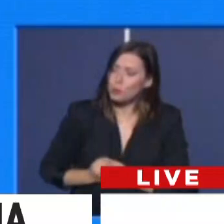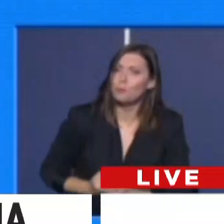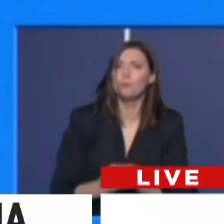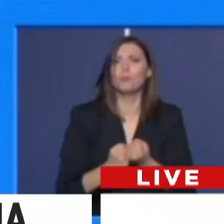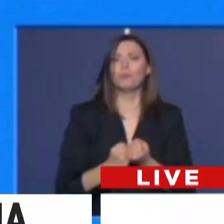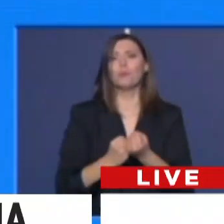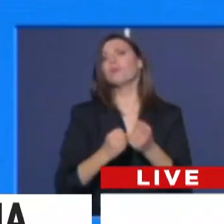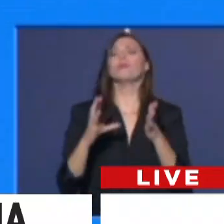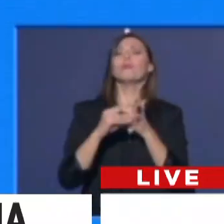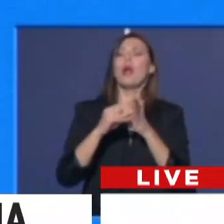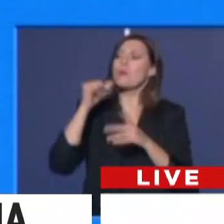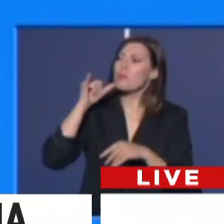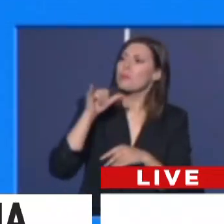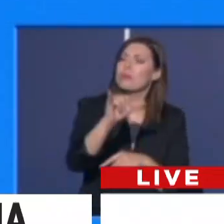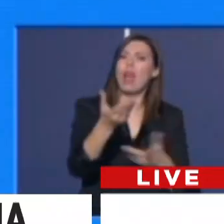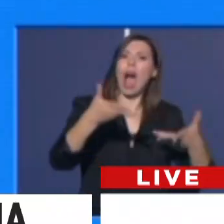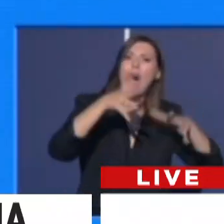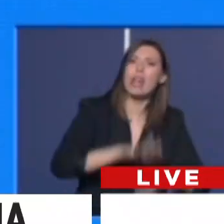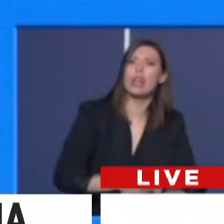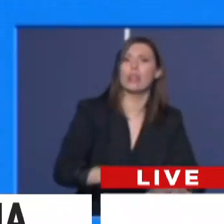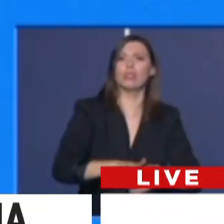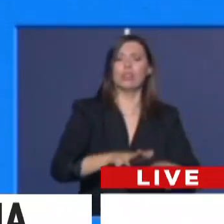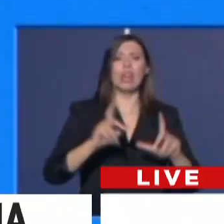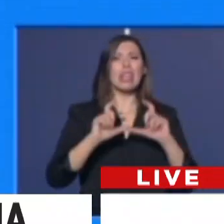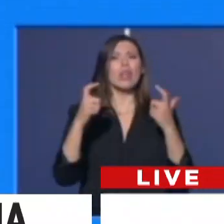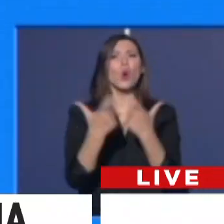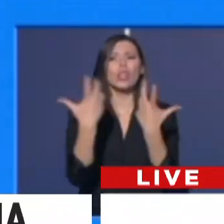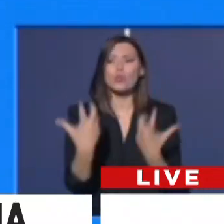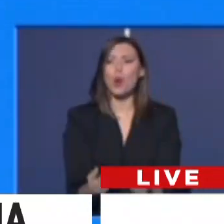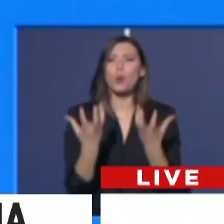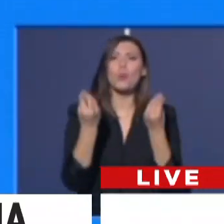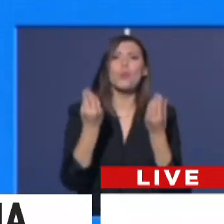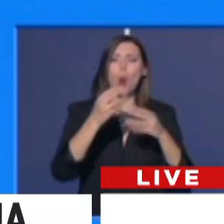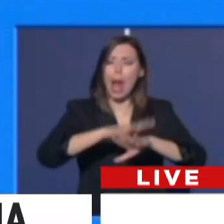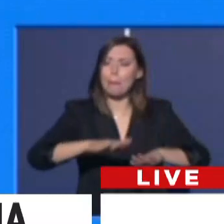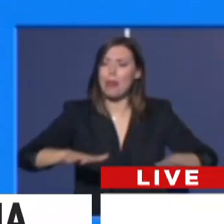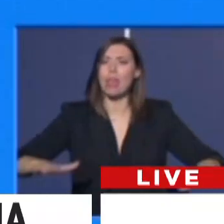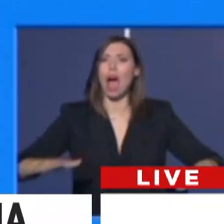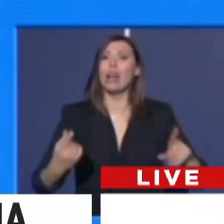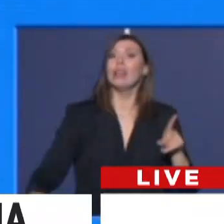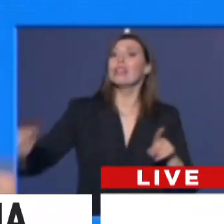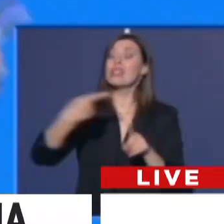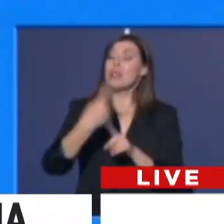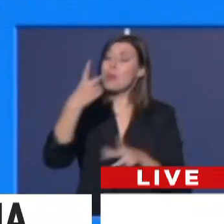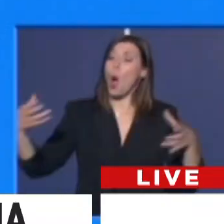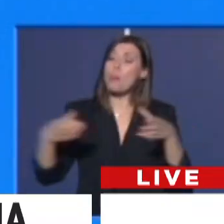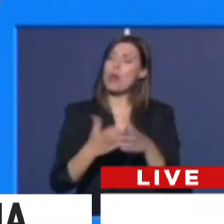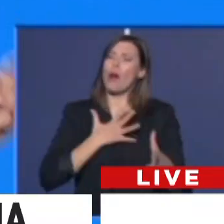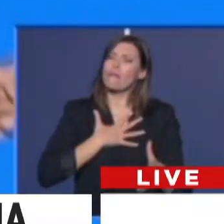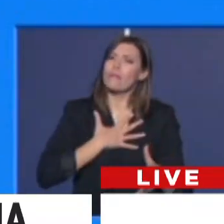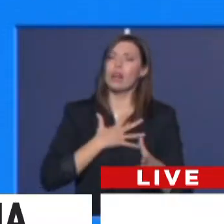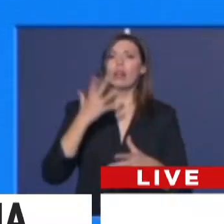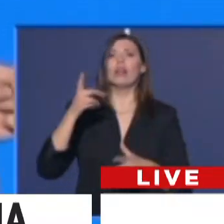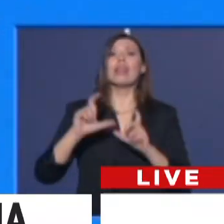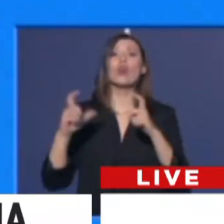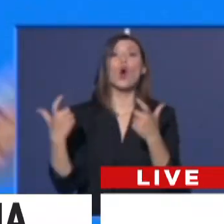μακροχρόνια άνεργους, τις πολύτεκνες οικογένειες και μια κατηγορία για την οποία νοιάζομαι ιδιαίτερα, τις οικογένειες